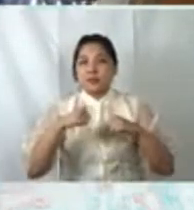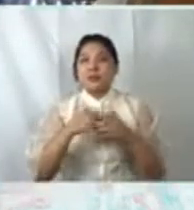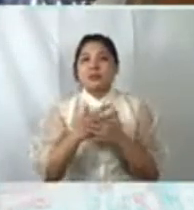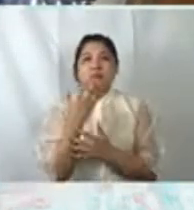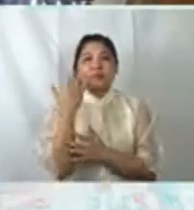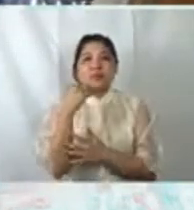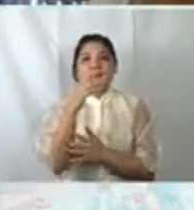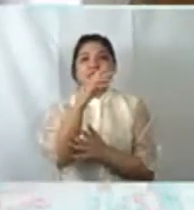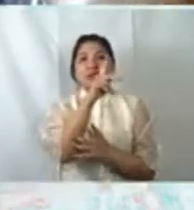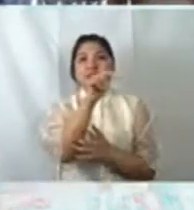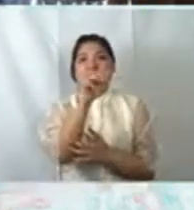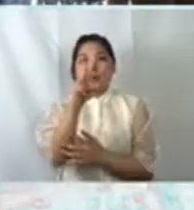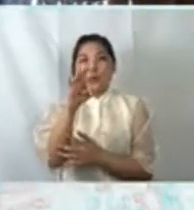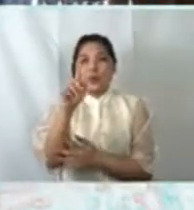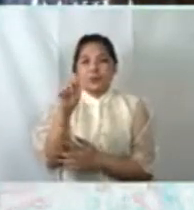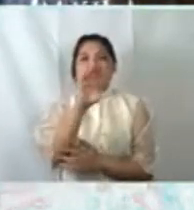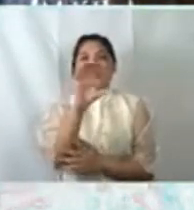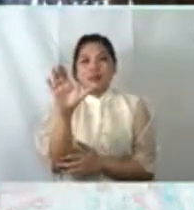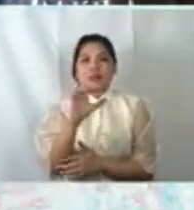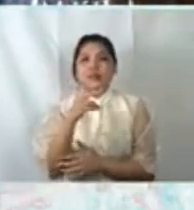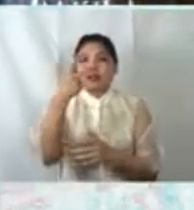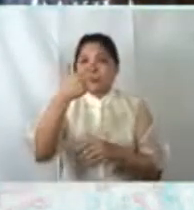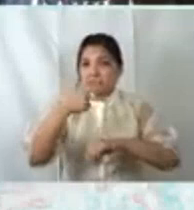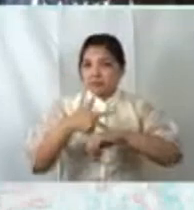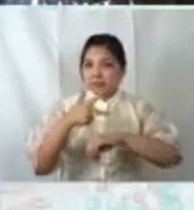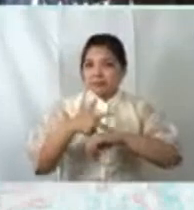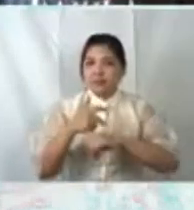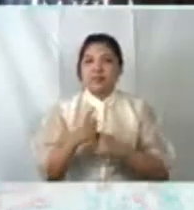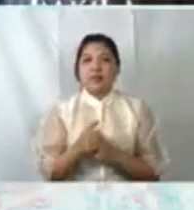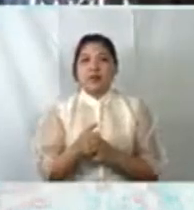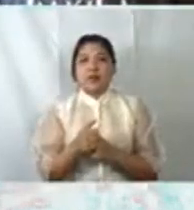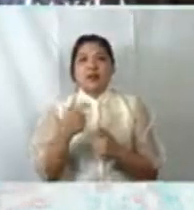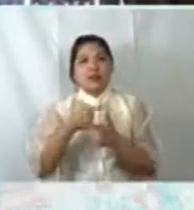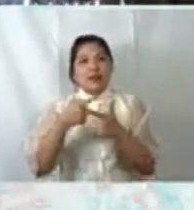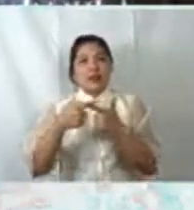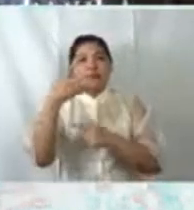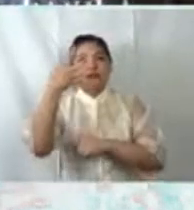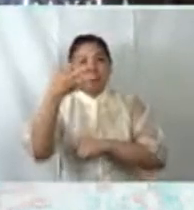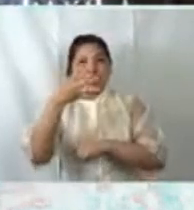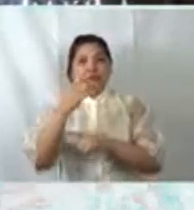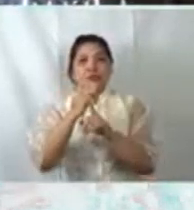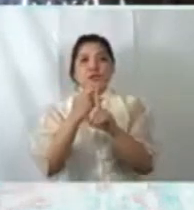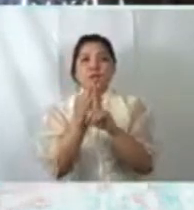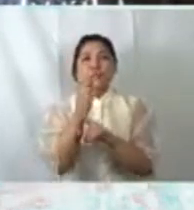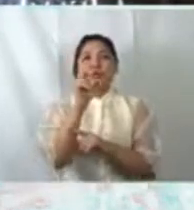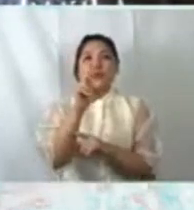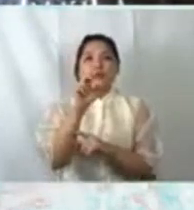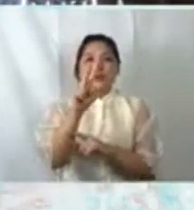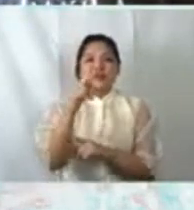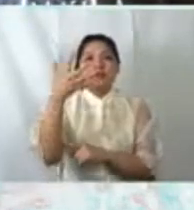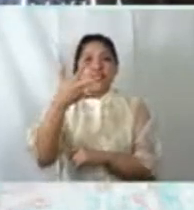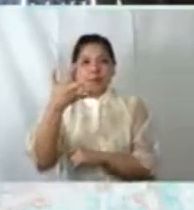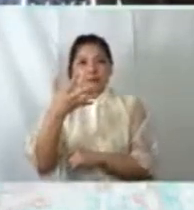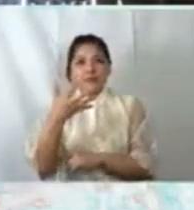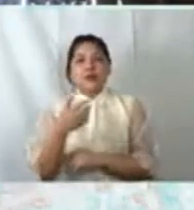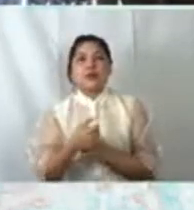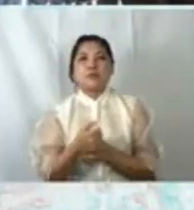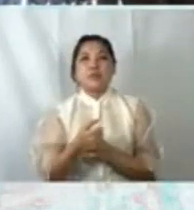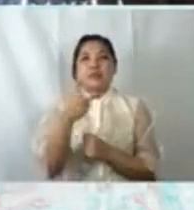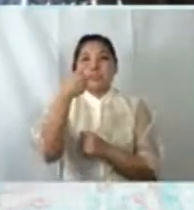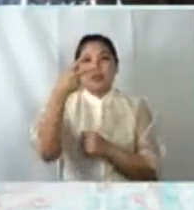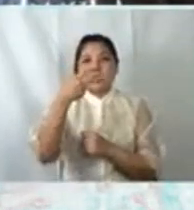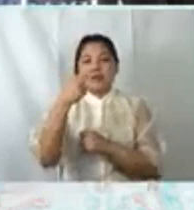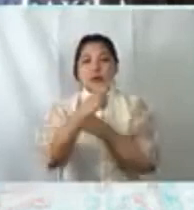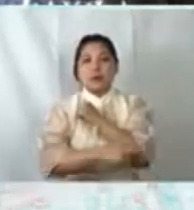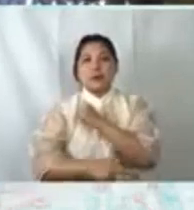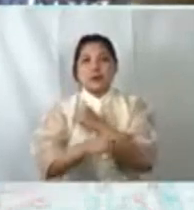Cavite. That's the third time, and fourth yung June 12. Fifth yung sa Third Republic, Second Republic, at yung